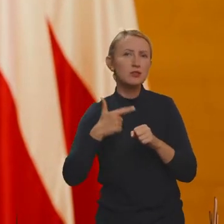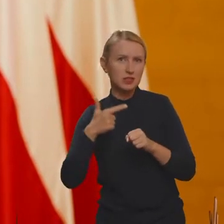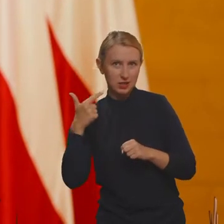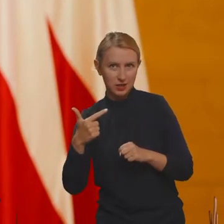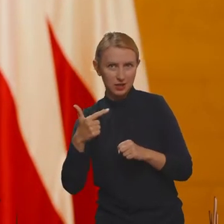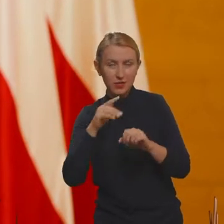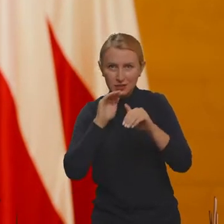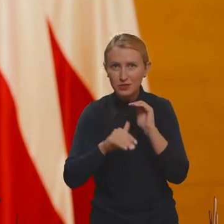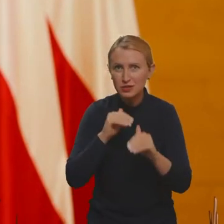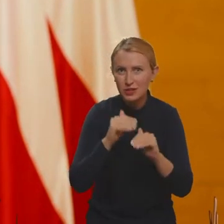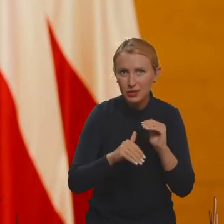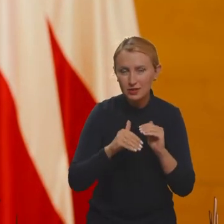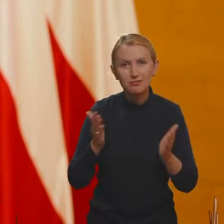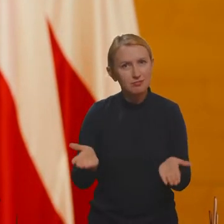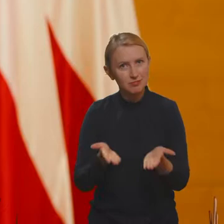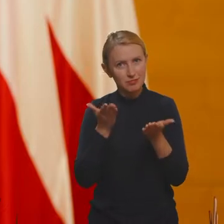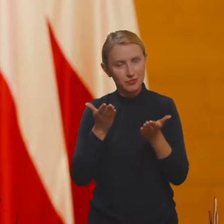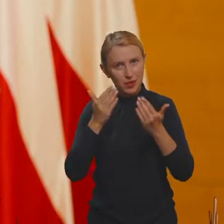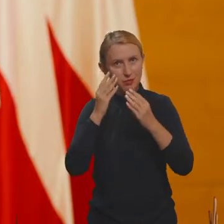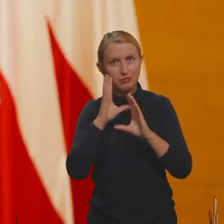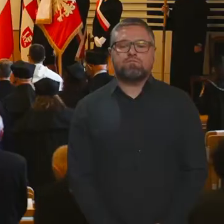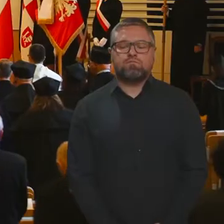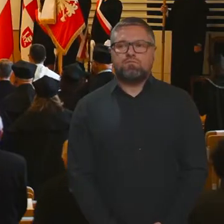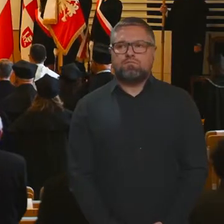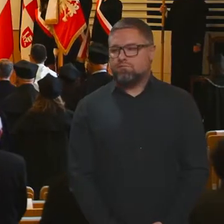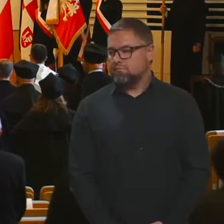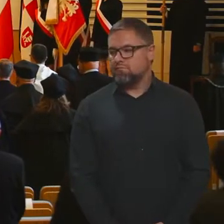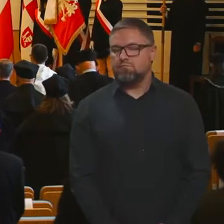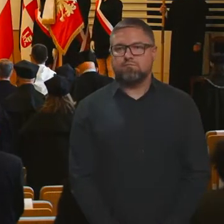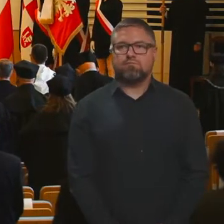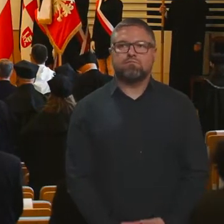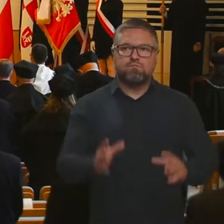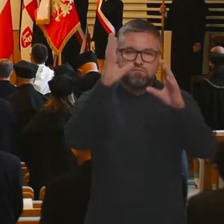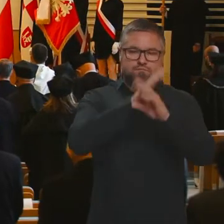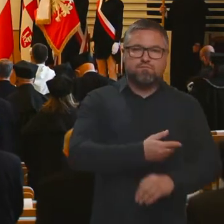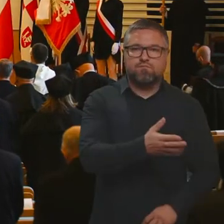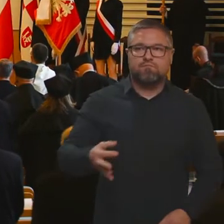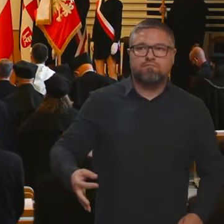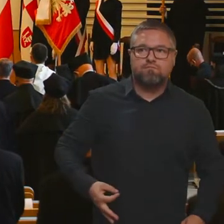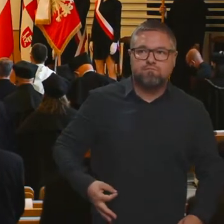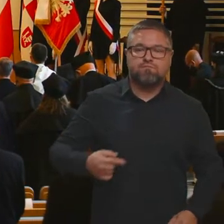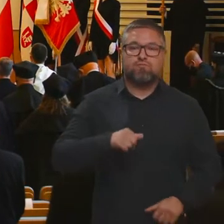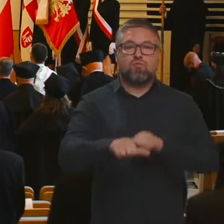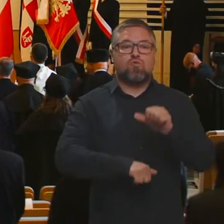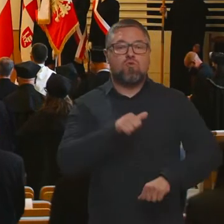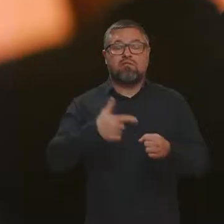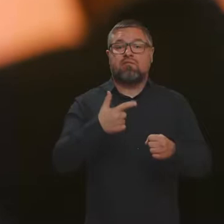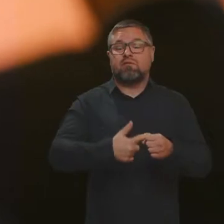2021-2022 był szczęśliwy, sprzyjający i pomyślny. Szanowni Państwo, ogłaszam rok akademicki